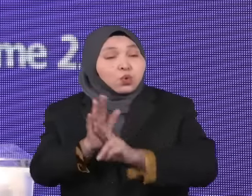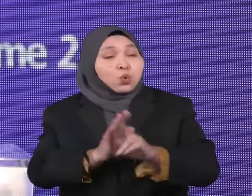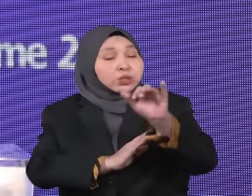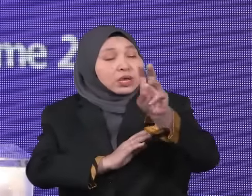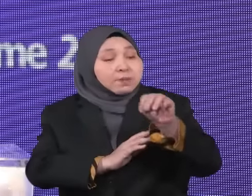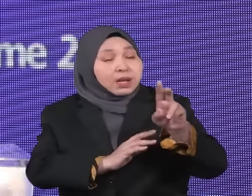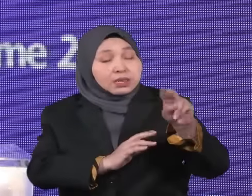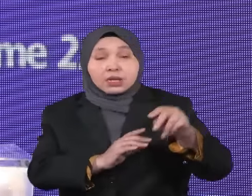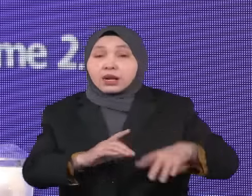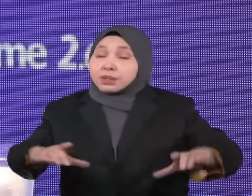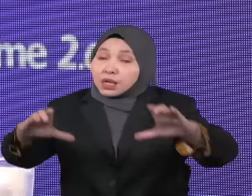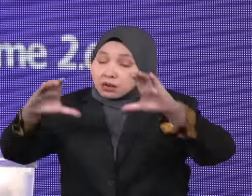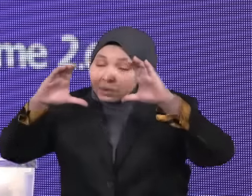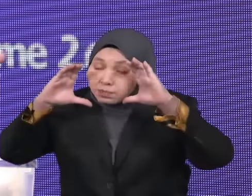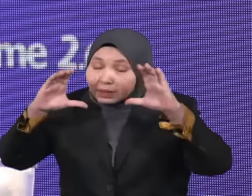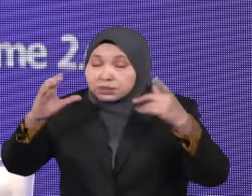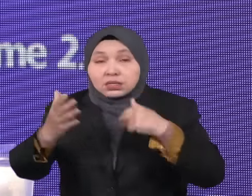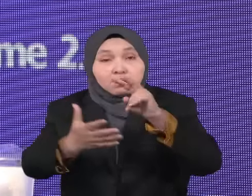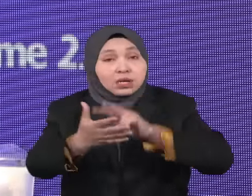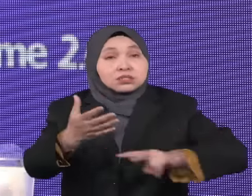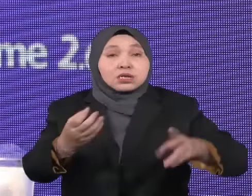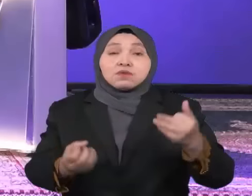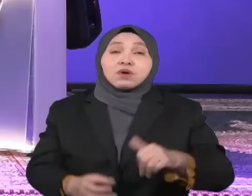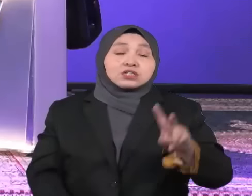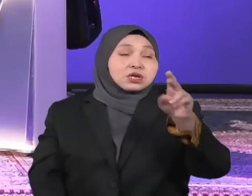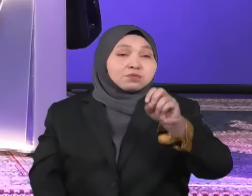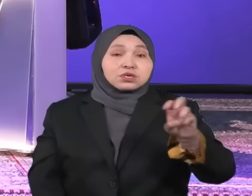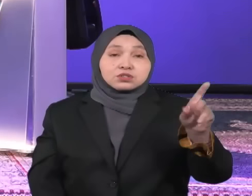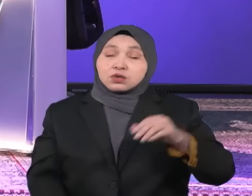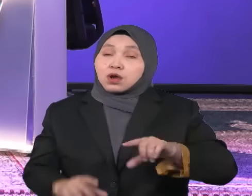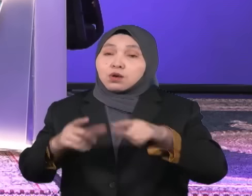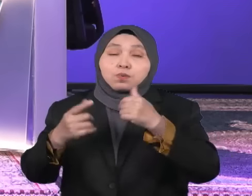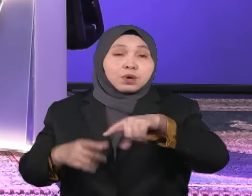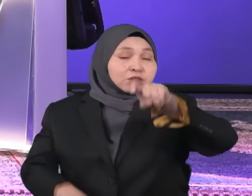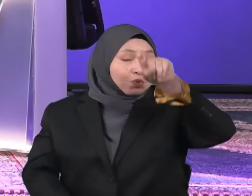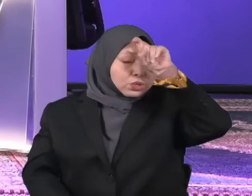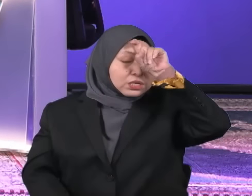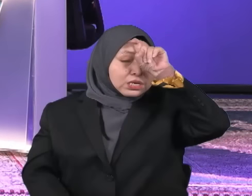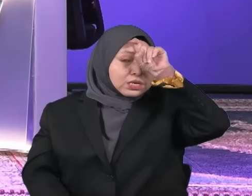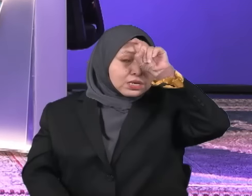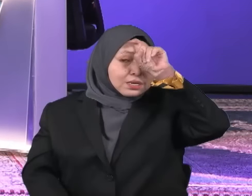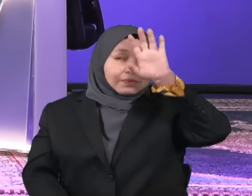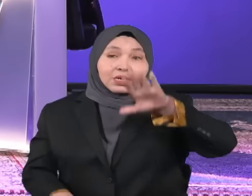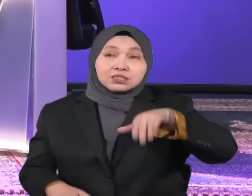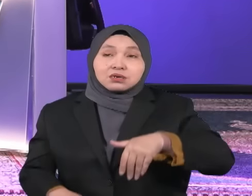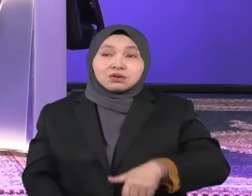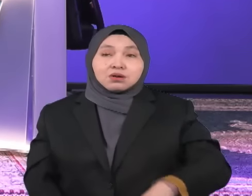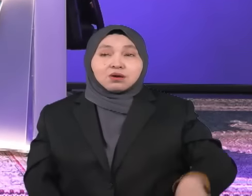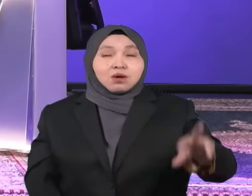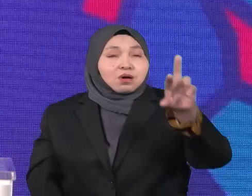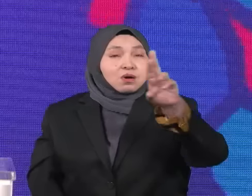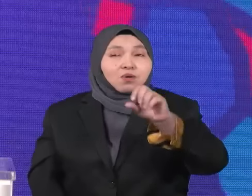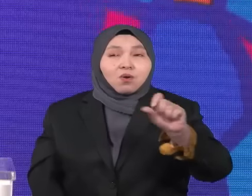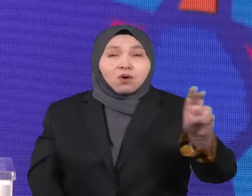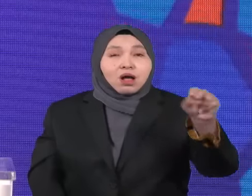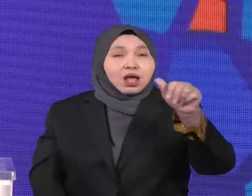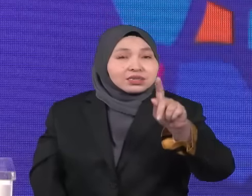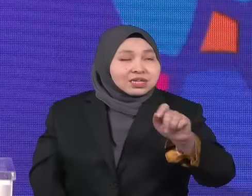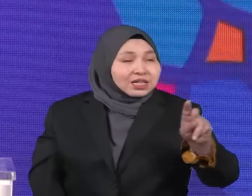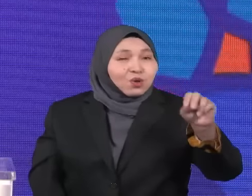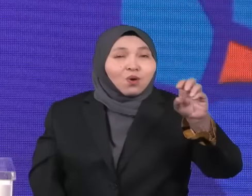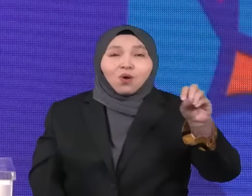Hajar Aswad, betul, kita baca, kan? Dia ada banyak besi lah, Ustaz. Betul, kalau kumpulan Turki macam mana, Ustaz? Rabbana atina.